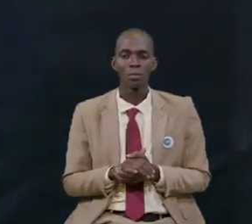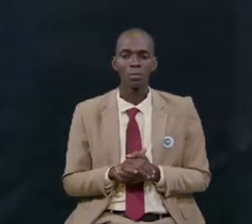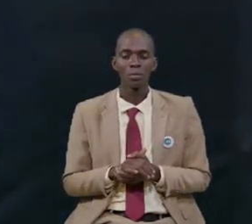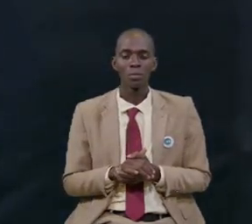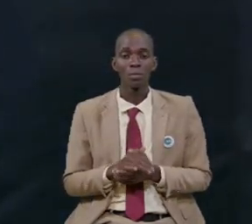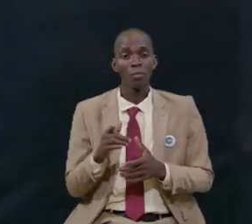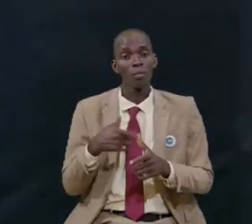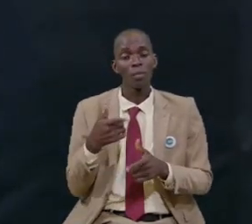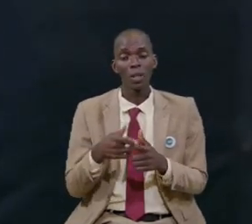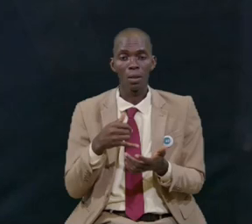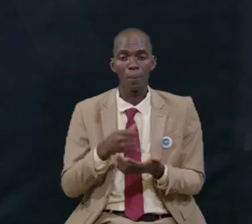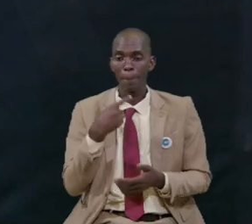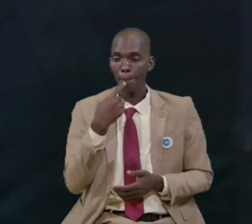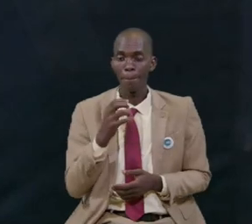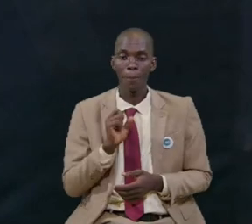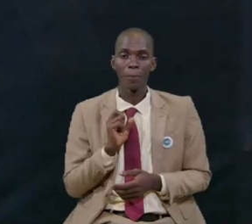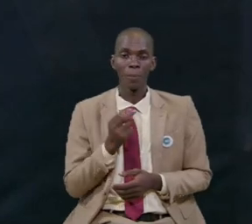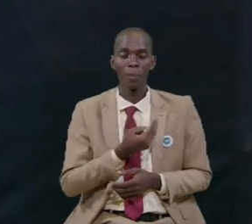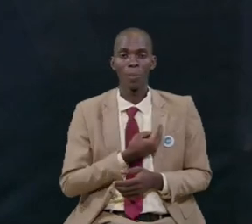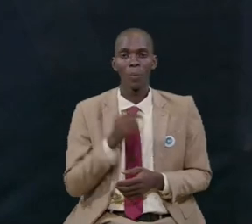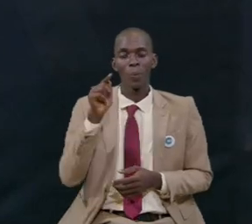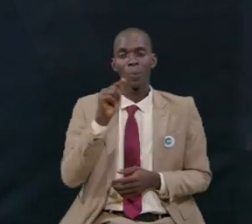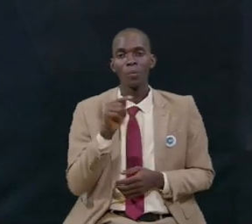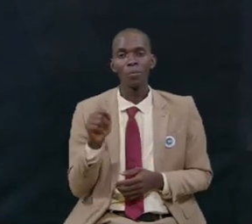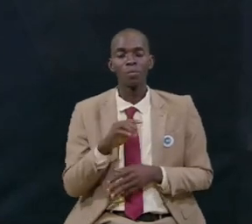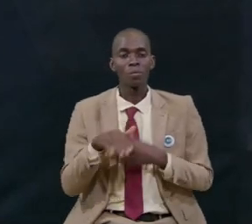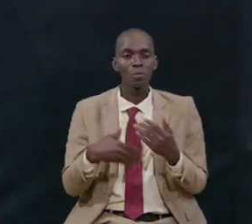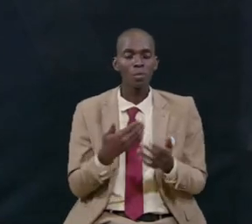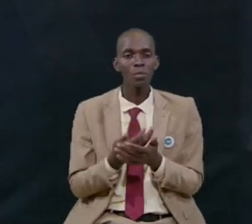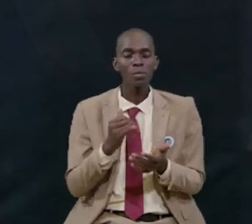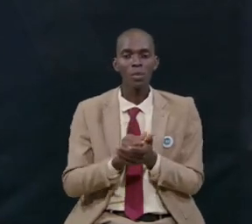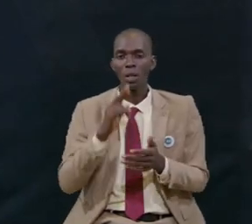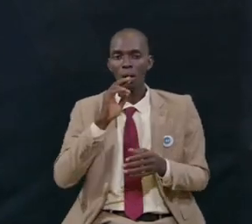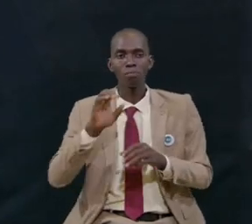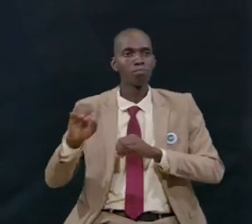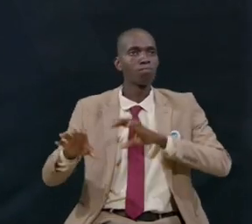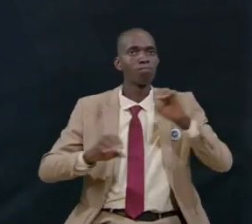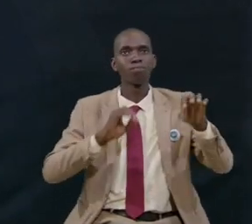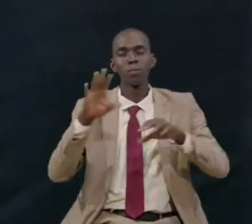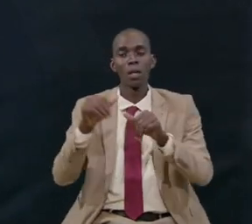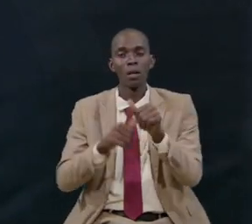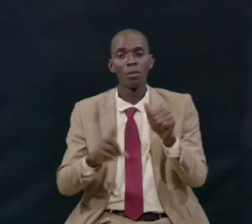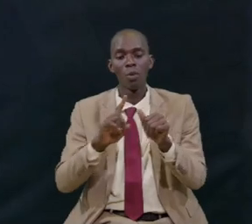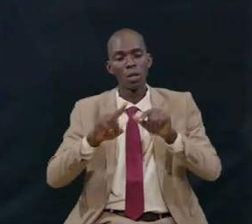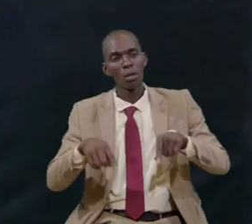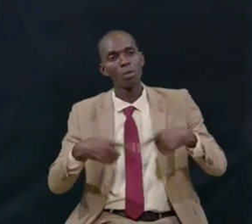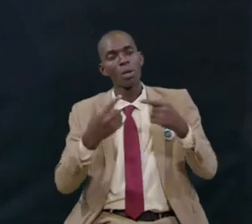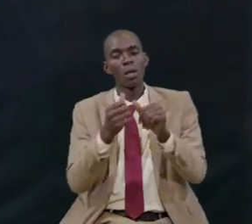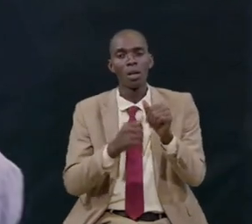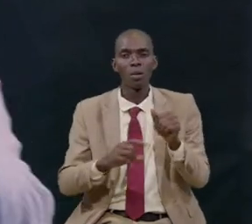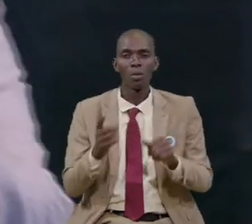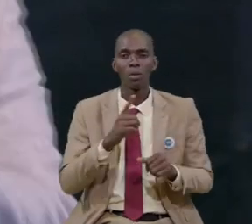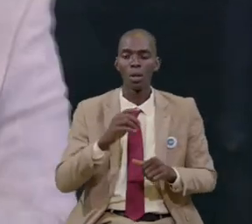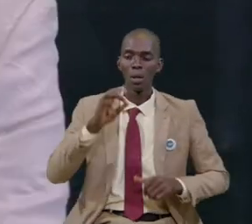Acte chapitre 8, verset 4. Il dit, ceux qui avaient été dispersés allaient de lieu, annonçant la